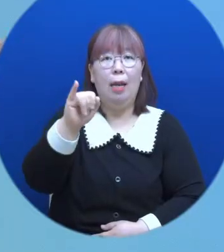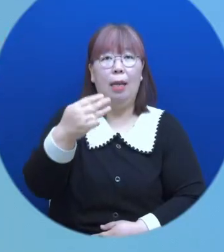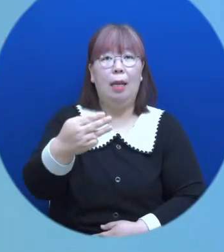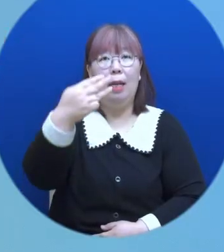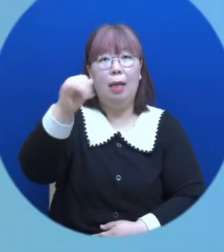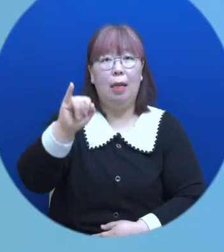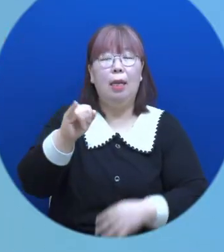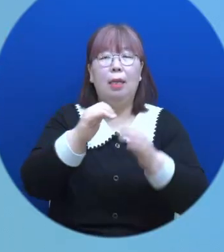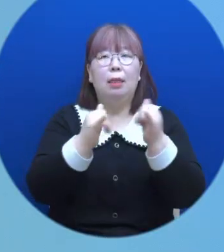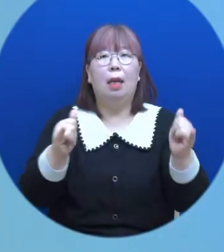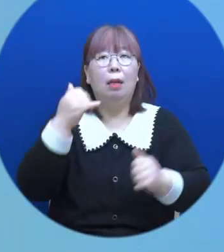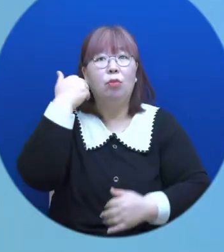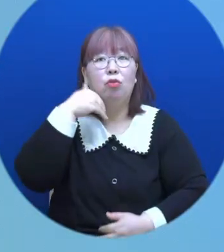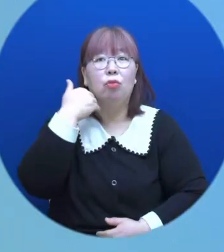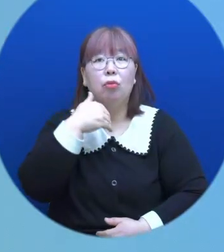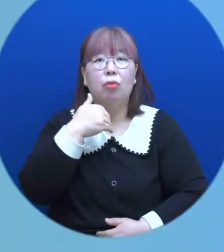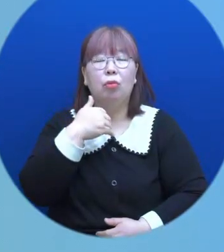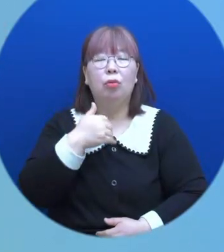사람들이란 어떤 사람들이요?